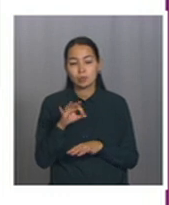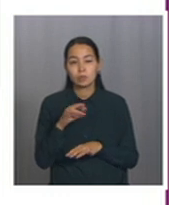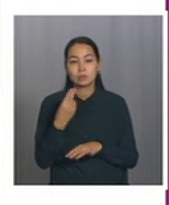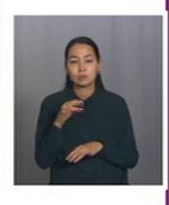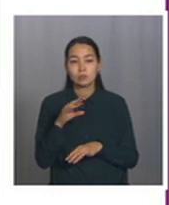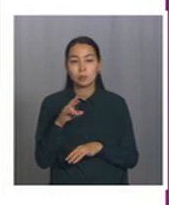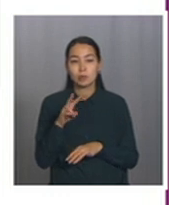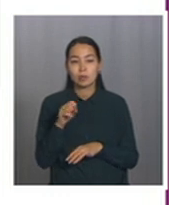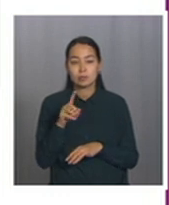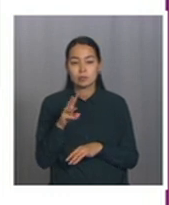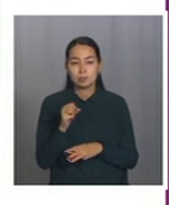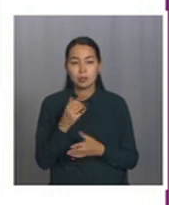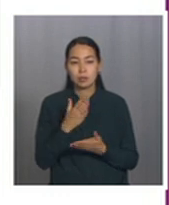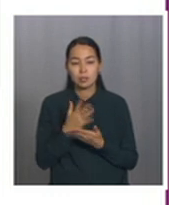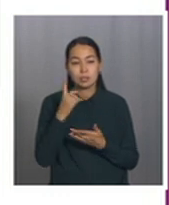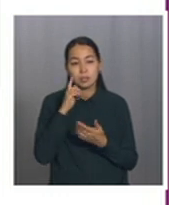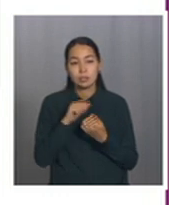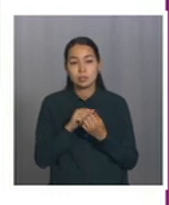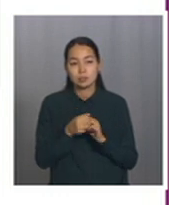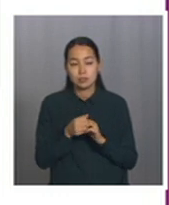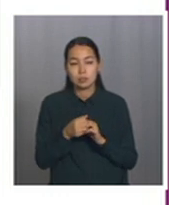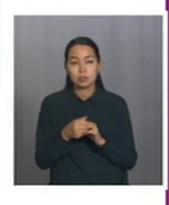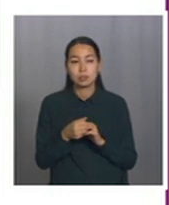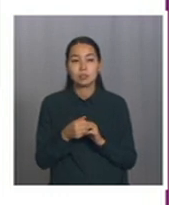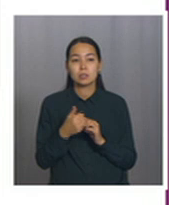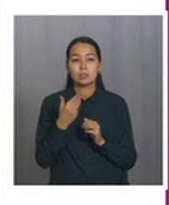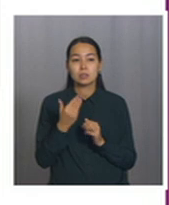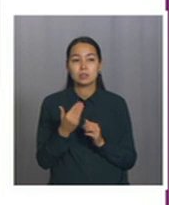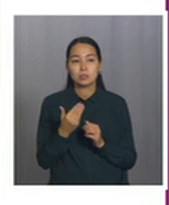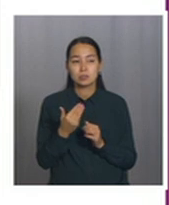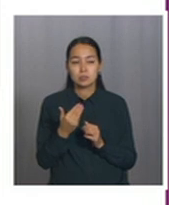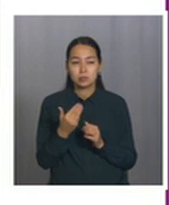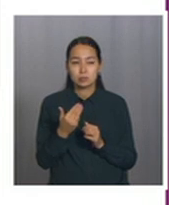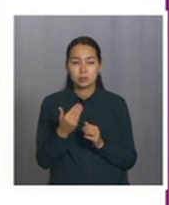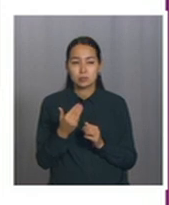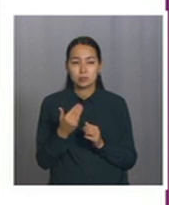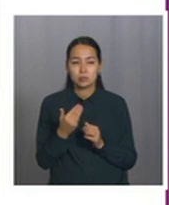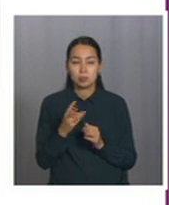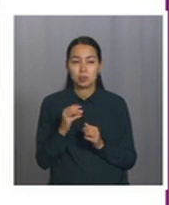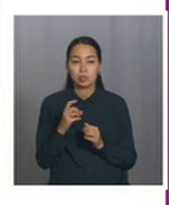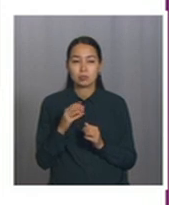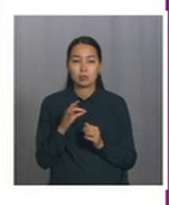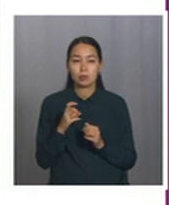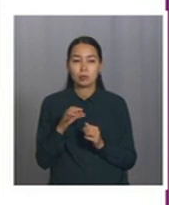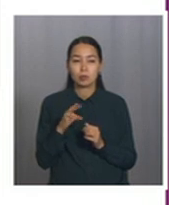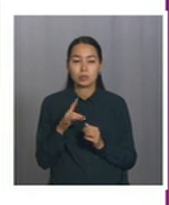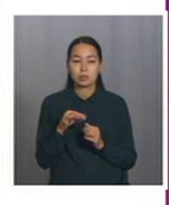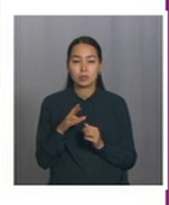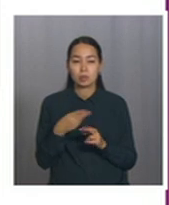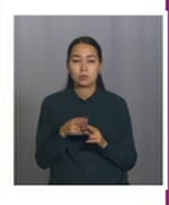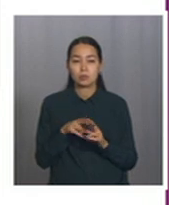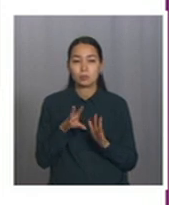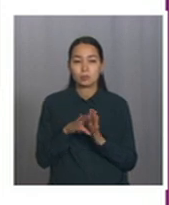бірақ естеріңізде болсын, сонымен қатар митохондрияның да құрамында кездеседі, пластиктерінде құрамында кездеседі.